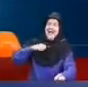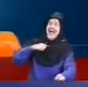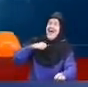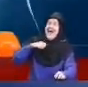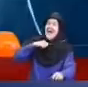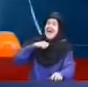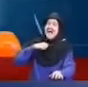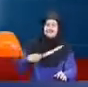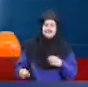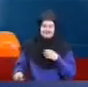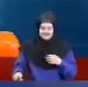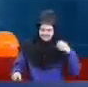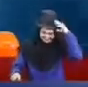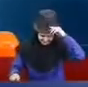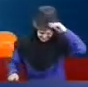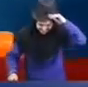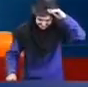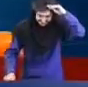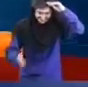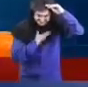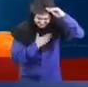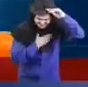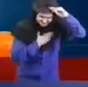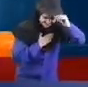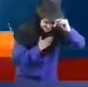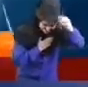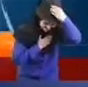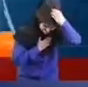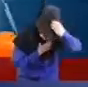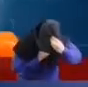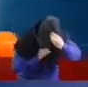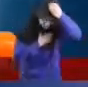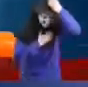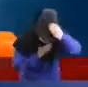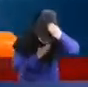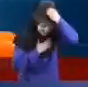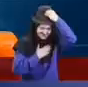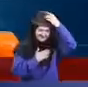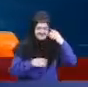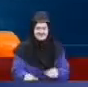نفهمیده است هرگز معنی و مفهوم قربان. عیدتون مبارک.